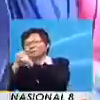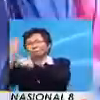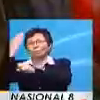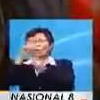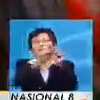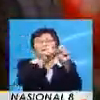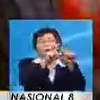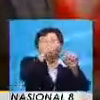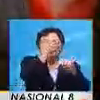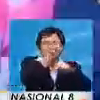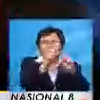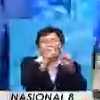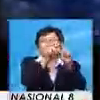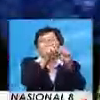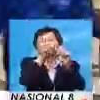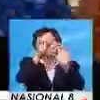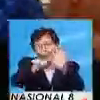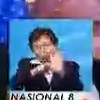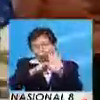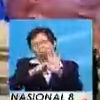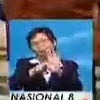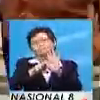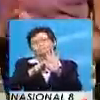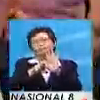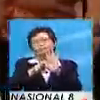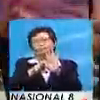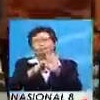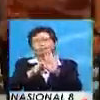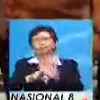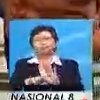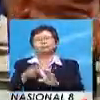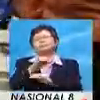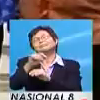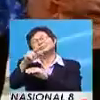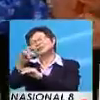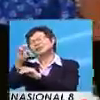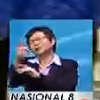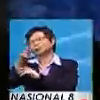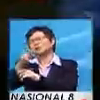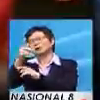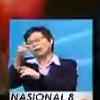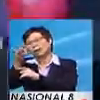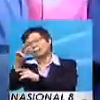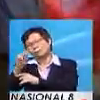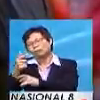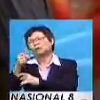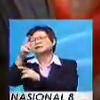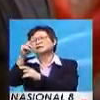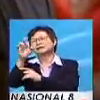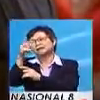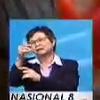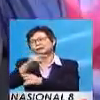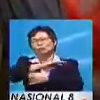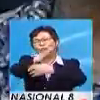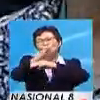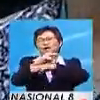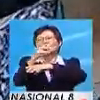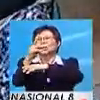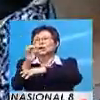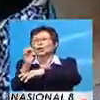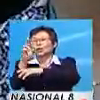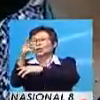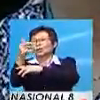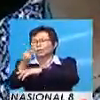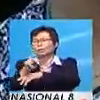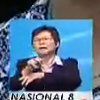ialah batu kitang stakan serumbu bukit semuja gedung Kabung telian bukit goram murum